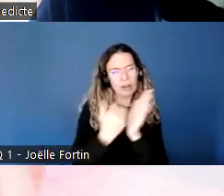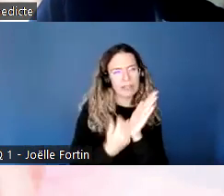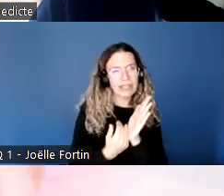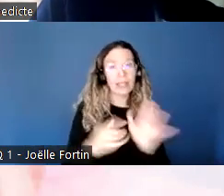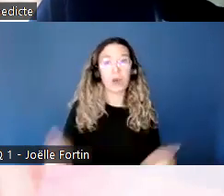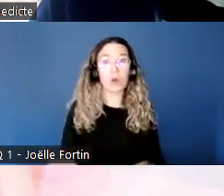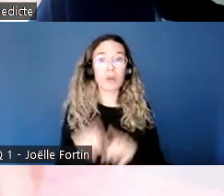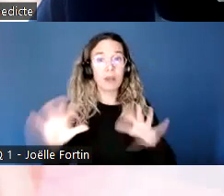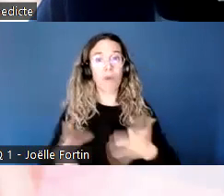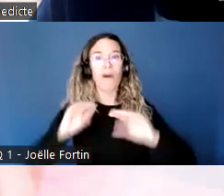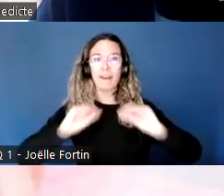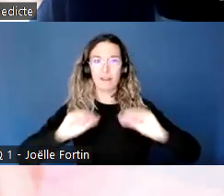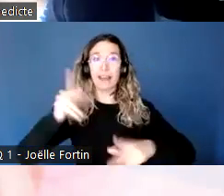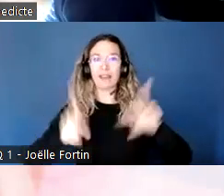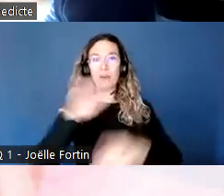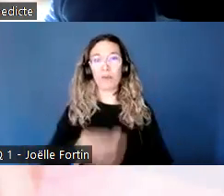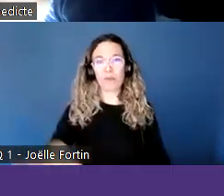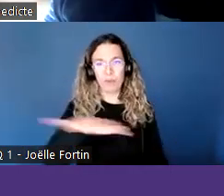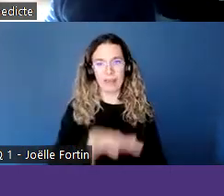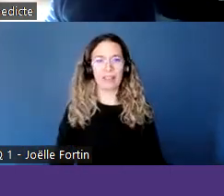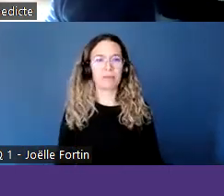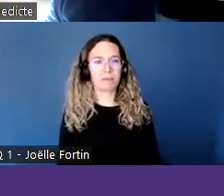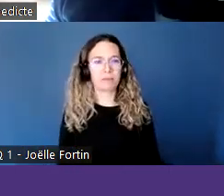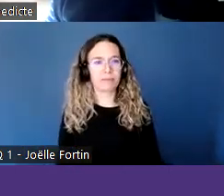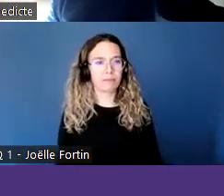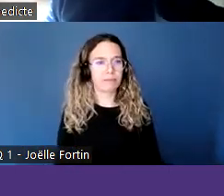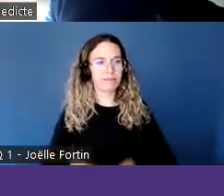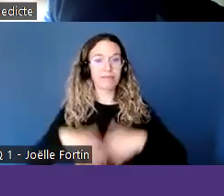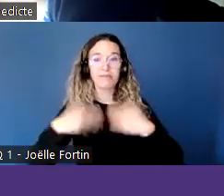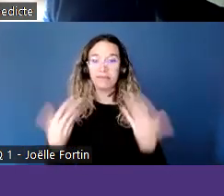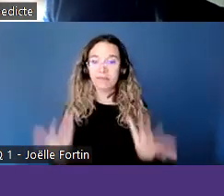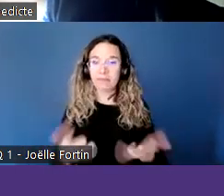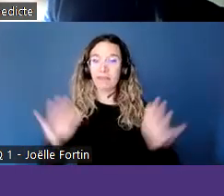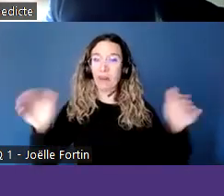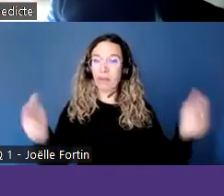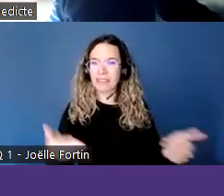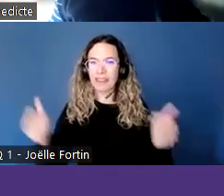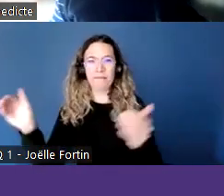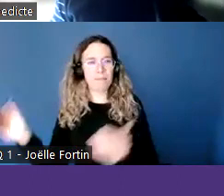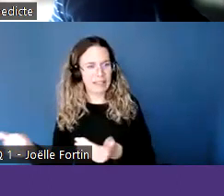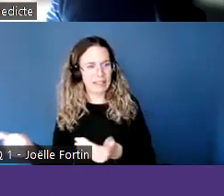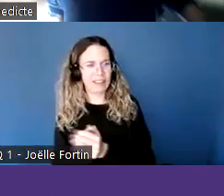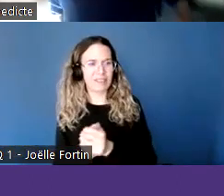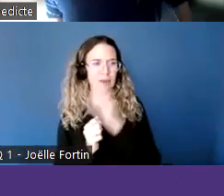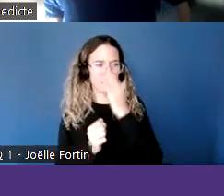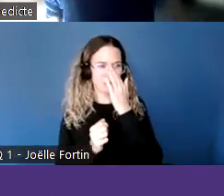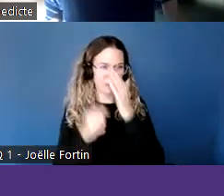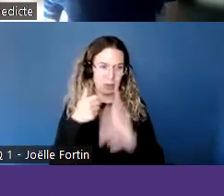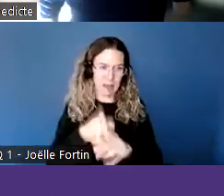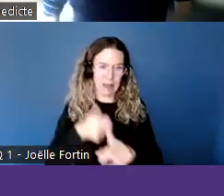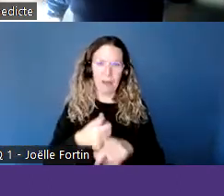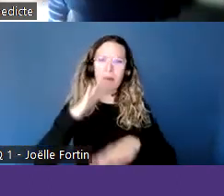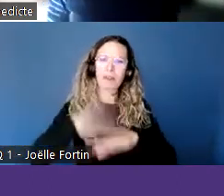et l'éducation publique. Sur ce, je vais présenter très rapidement, pour qu'elles puissent nous parler de